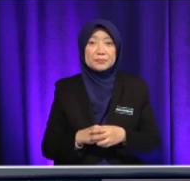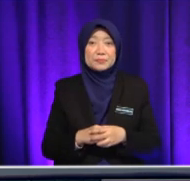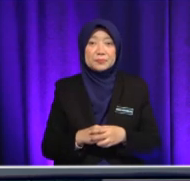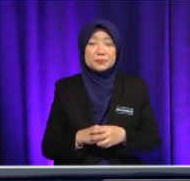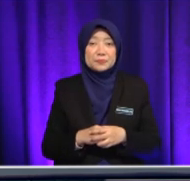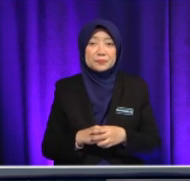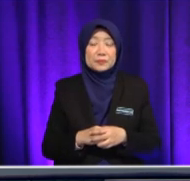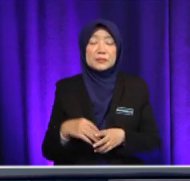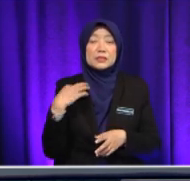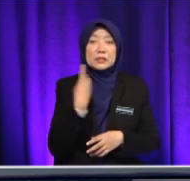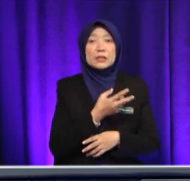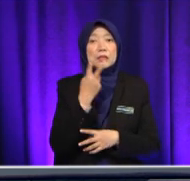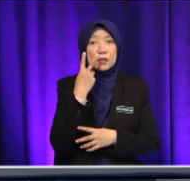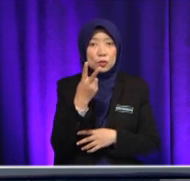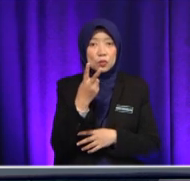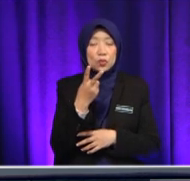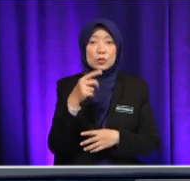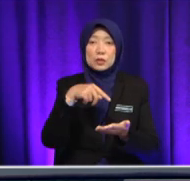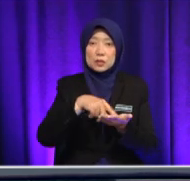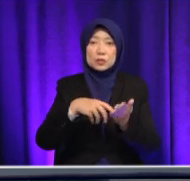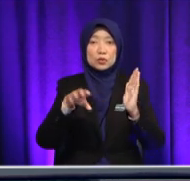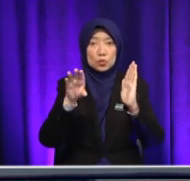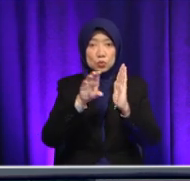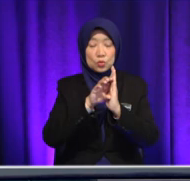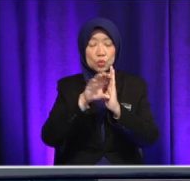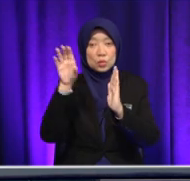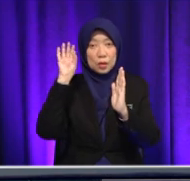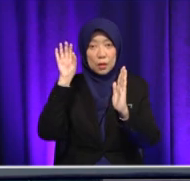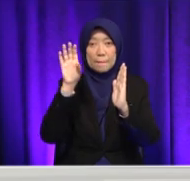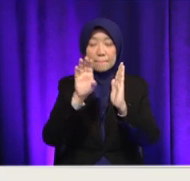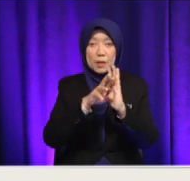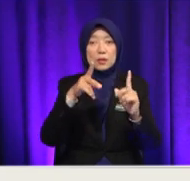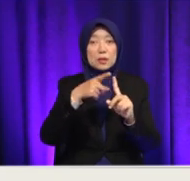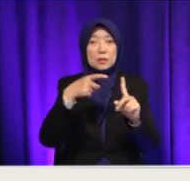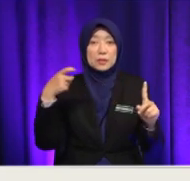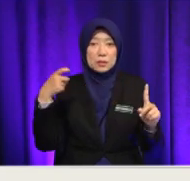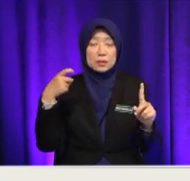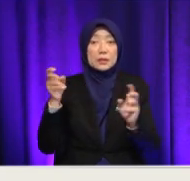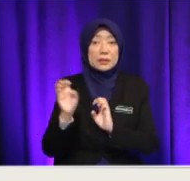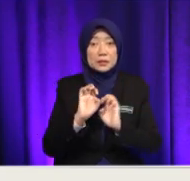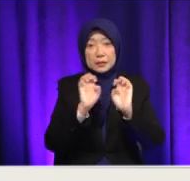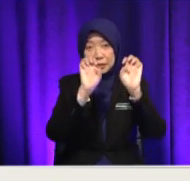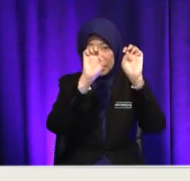Dan kita tengok dekat sini adalah contoh gambar rajahnya, iaitu daripada etina.